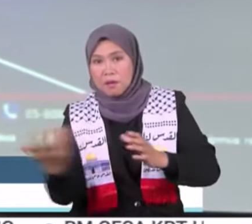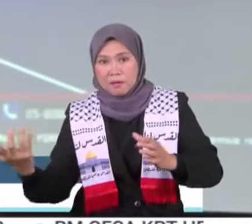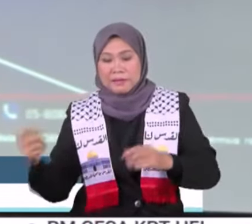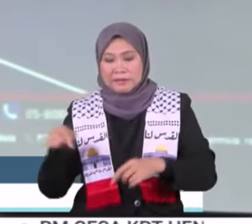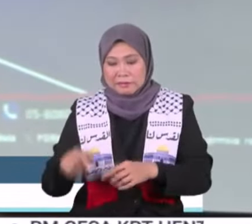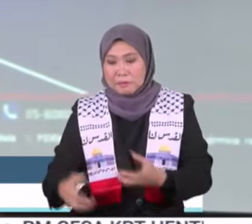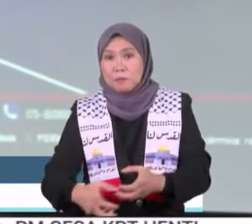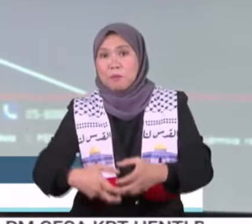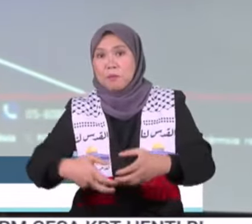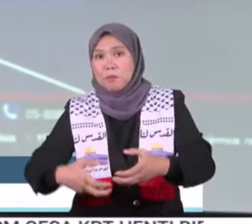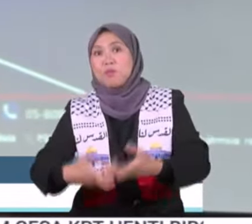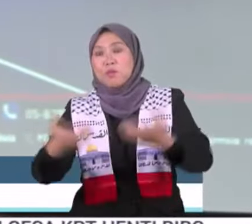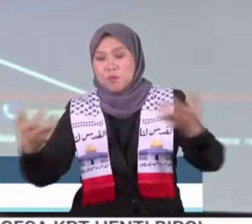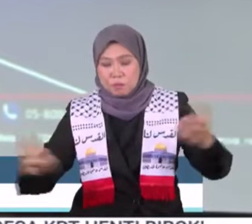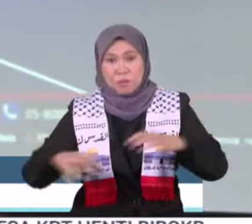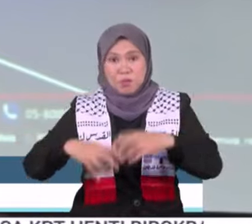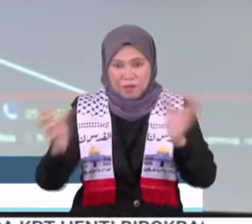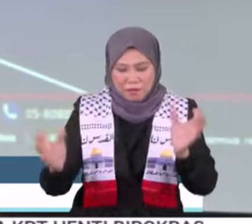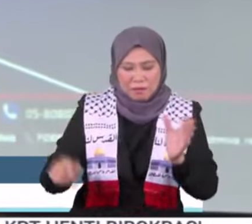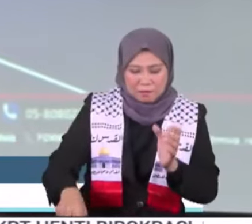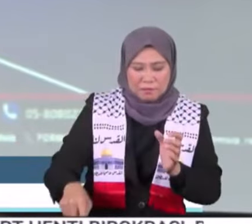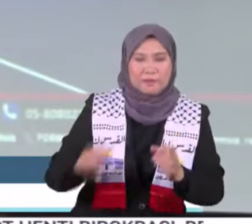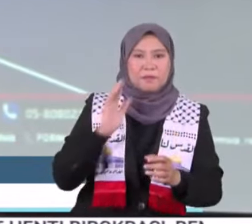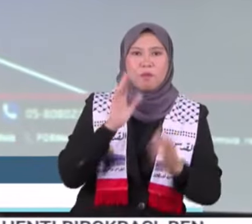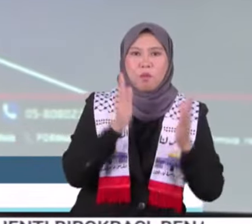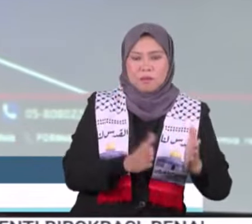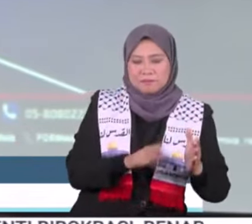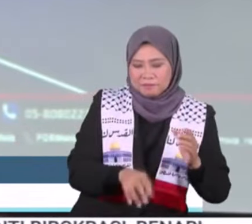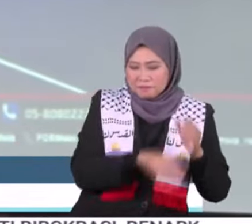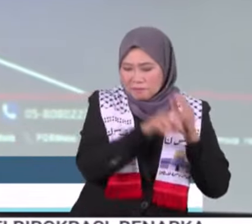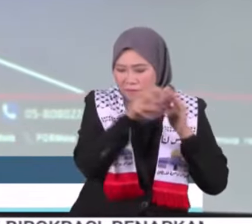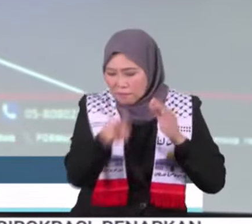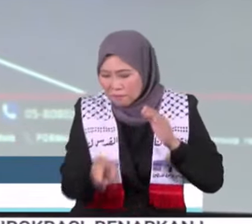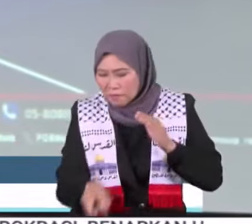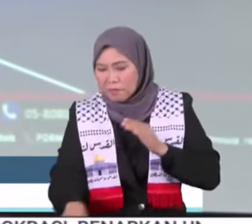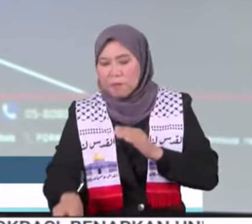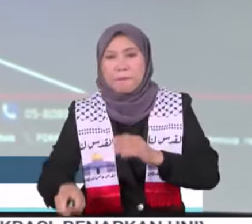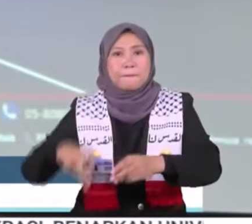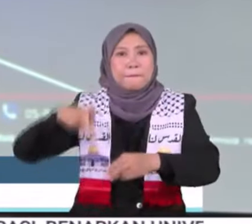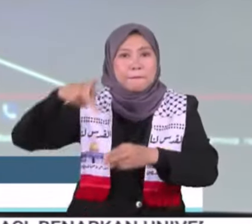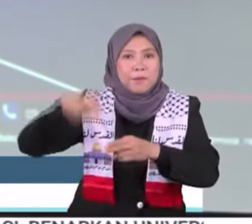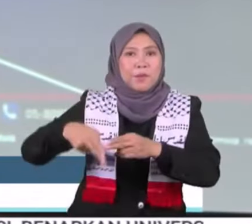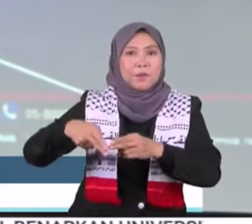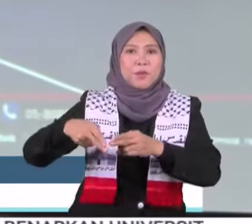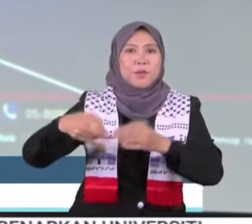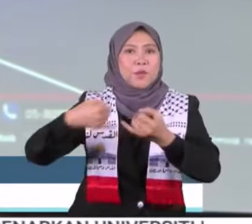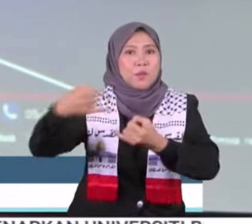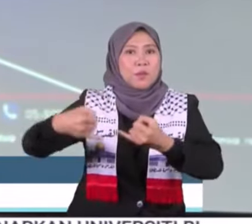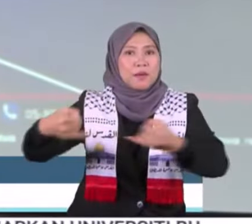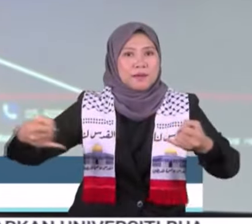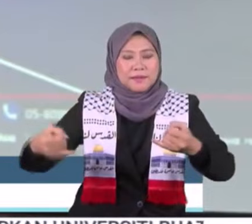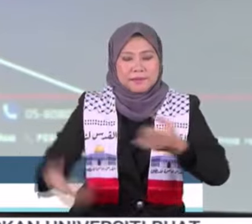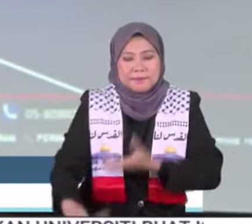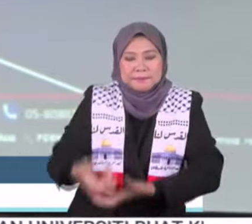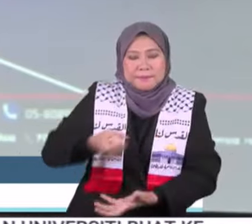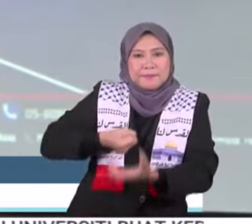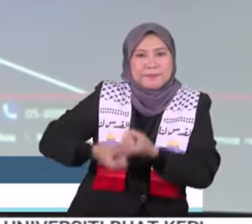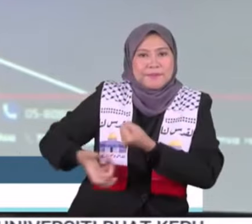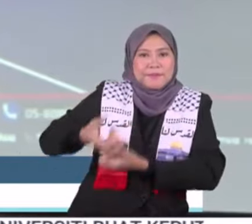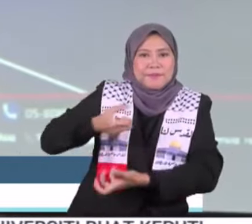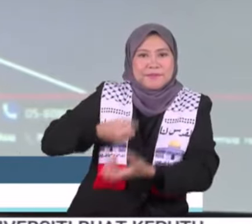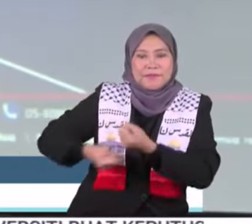masuk ke dalam lubang itu untuk memotong kabel lalu kabel itu ditarik ke